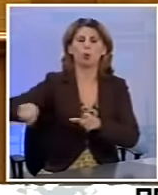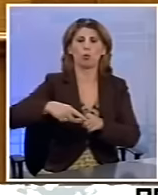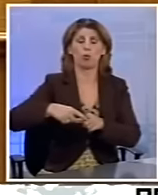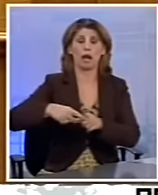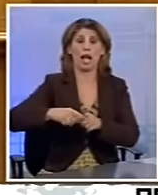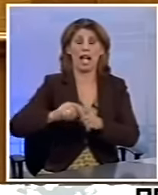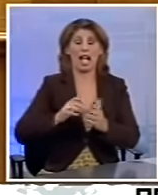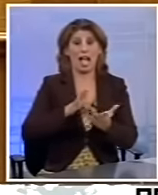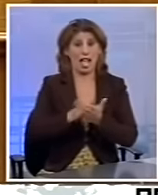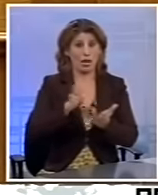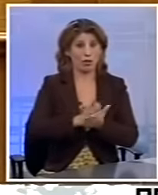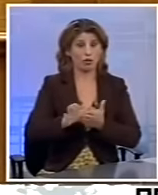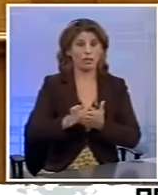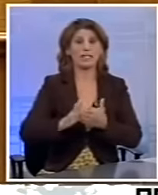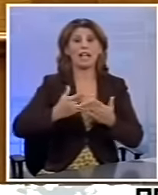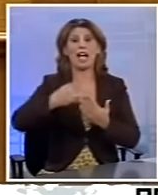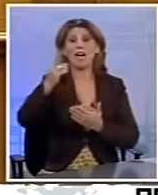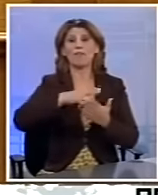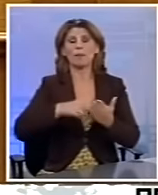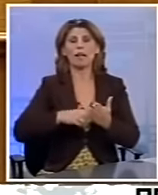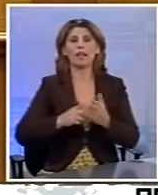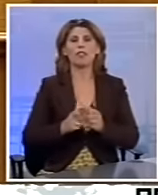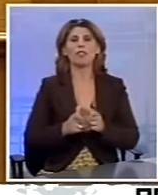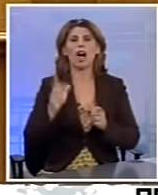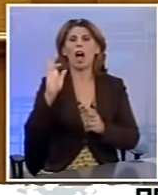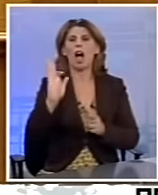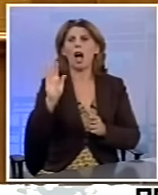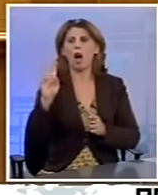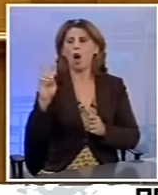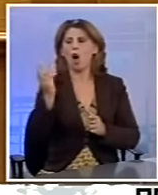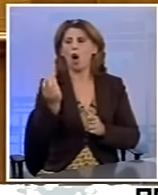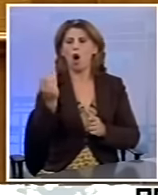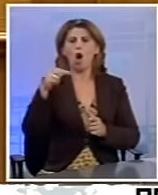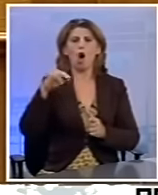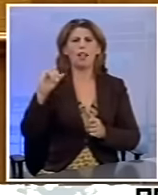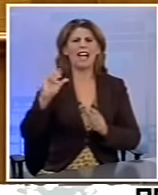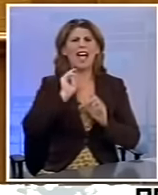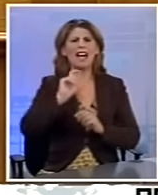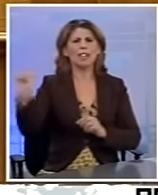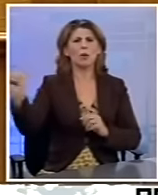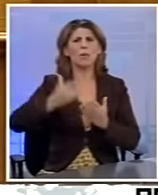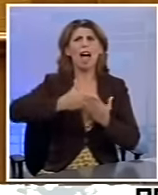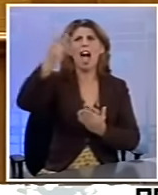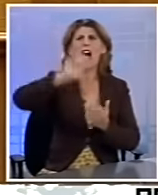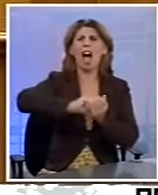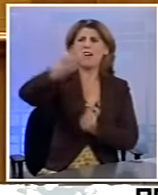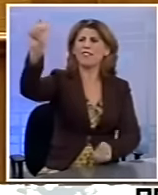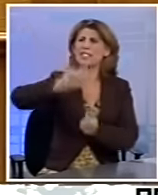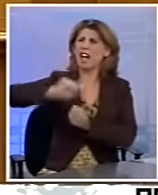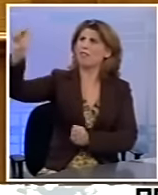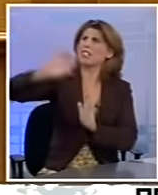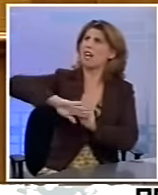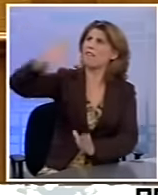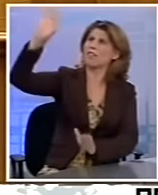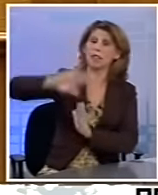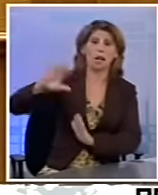της εφημερίδας Χωνή, που γέμισε με εκατομμύρια αφίσες όλη την Ελλάδα, φαντάζομαι υπάρχουν και τα παραστατικά που κάποια στιγμή θα